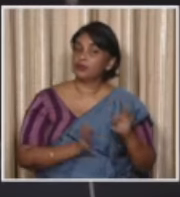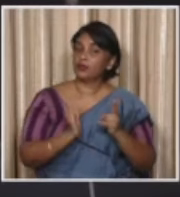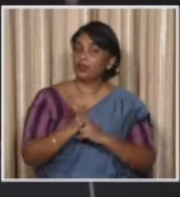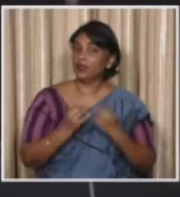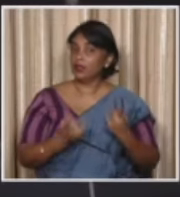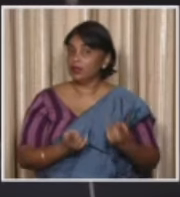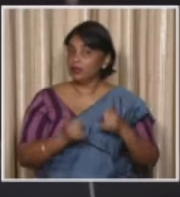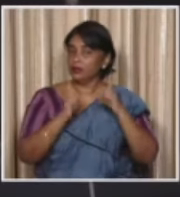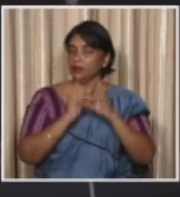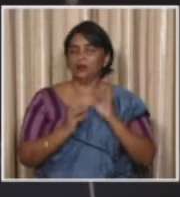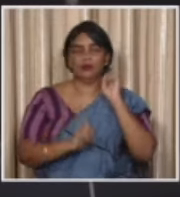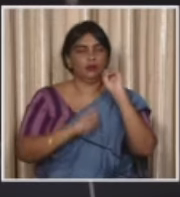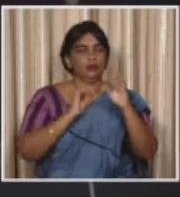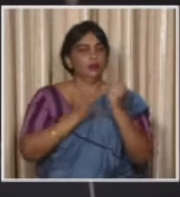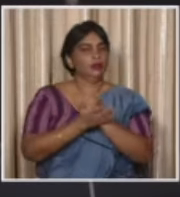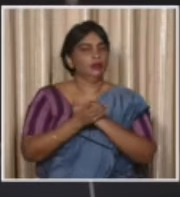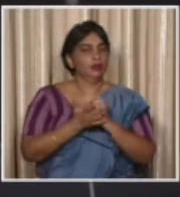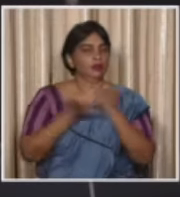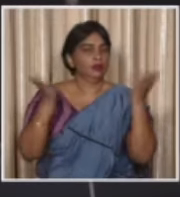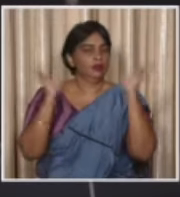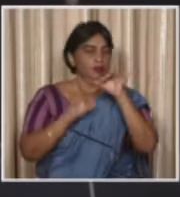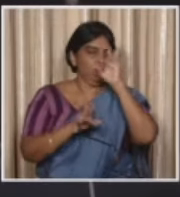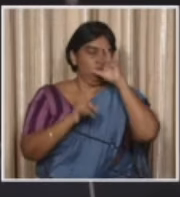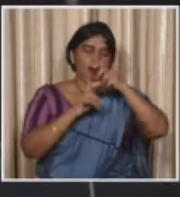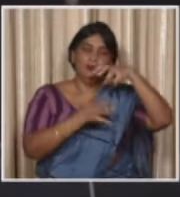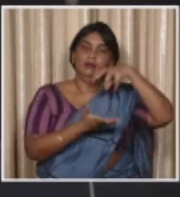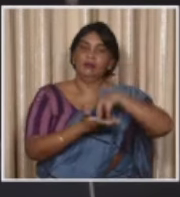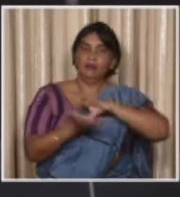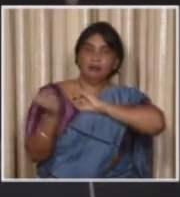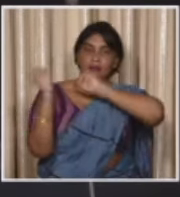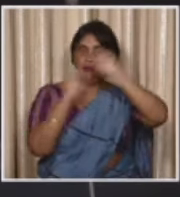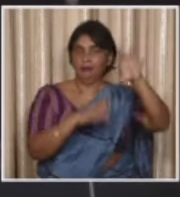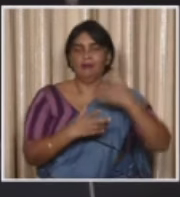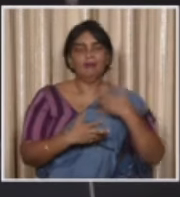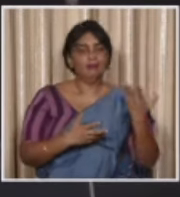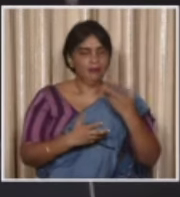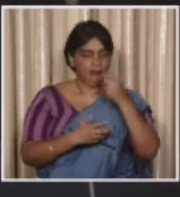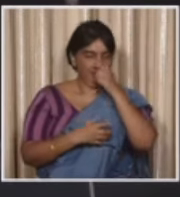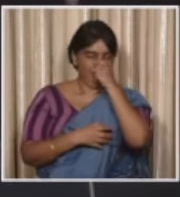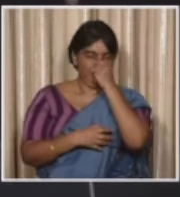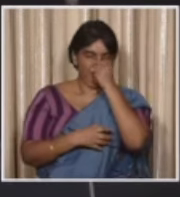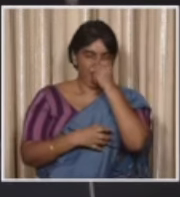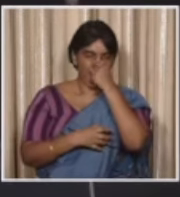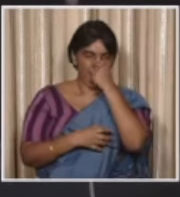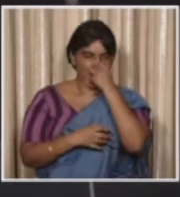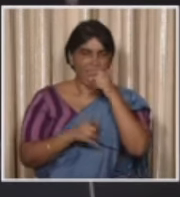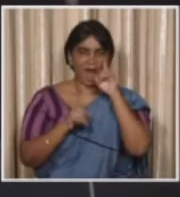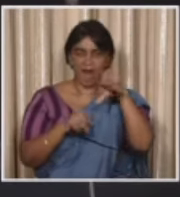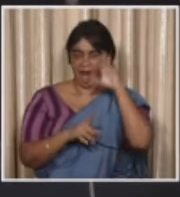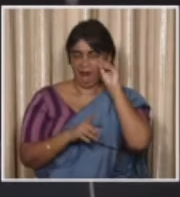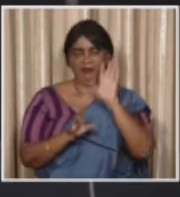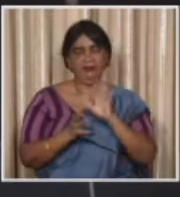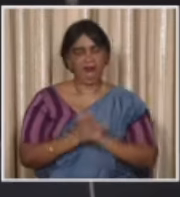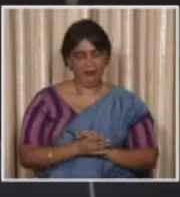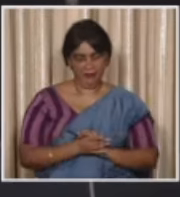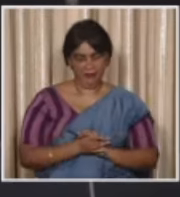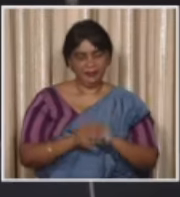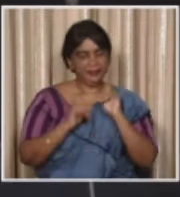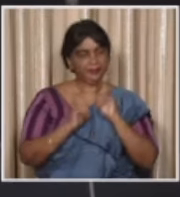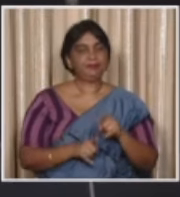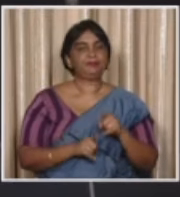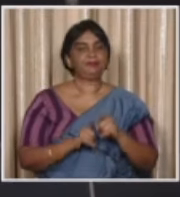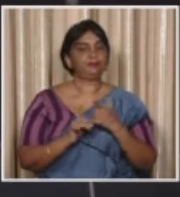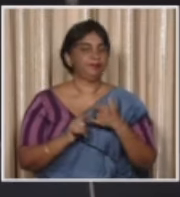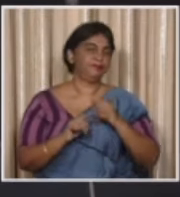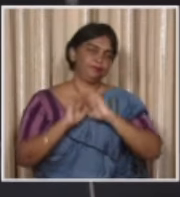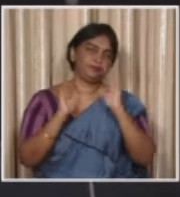එන හැටි තමයි දෙන්න තියෙන්නේ. සීලු දෙනාම ගිහිල්ලා හිටන් කුරුණෑගල දිස්ත්‍රික්කයට දාන්න බෑනේ. ඒක තේරුම් ගන්න ඕනේ. ඉතින් දැන්